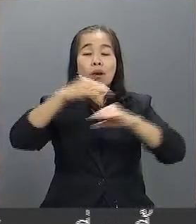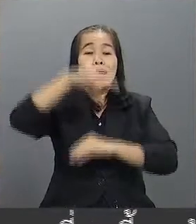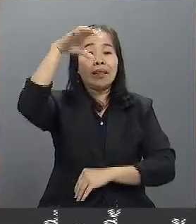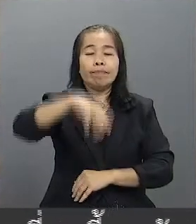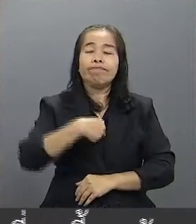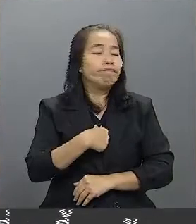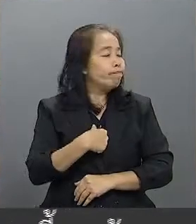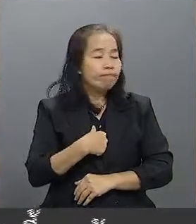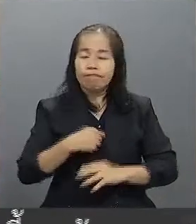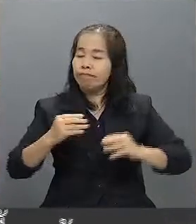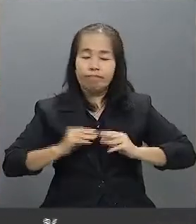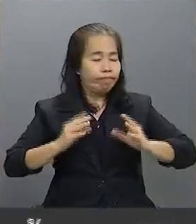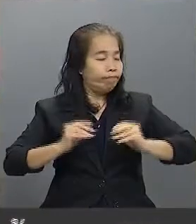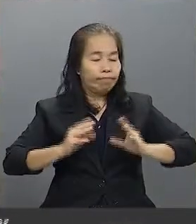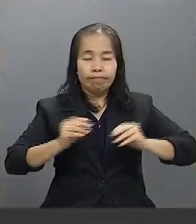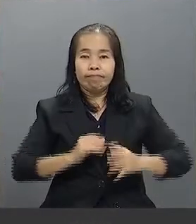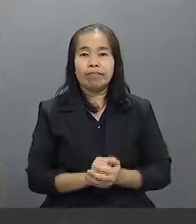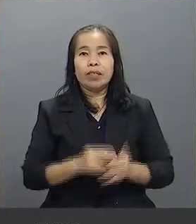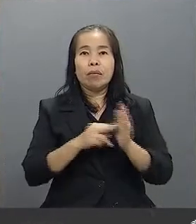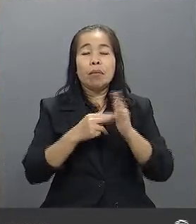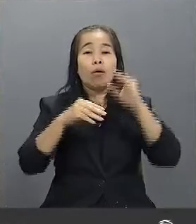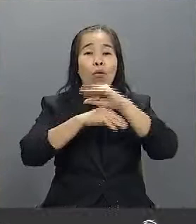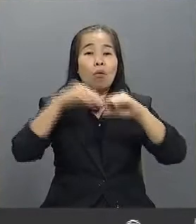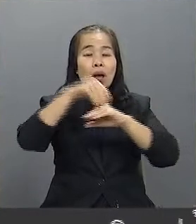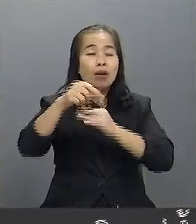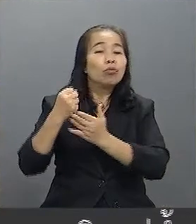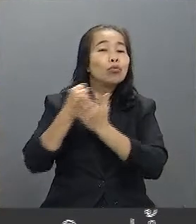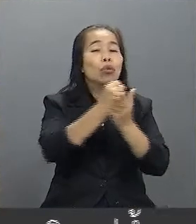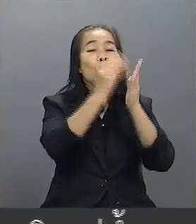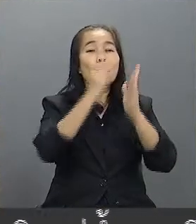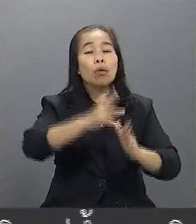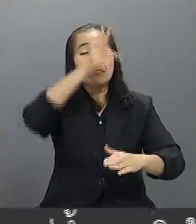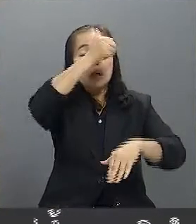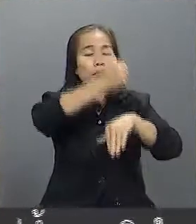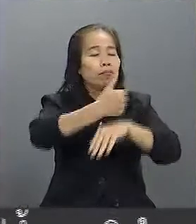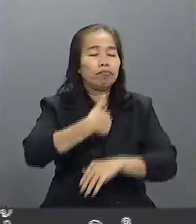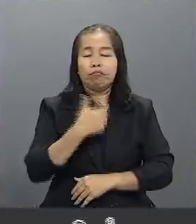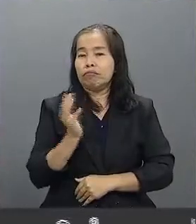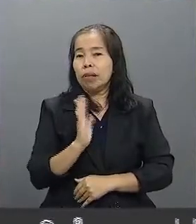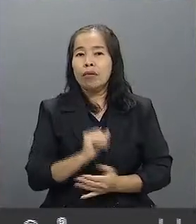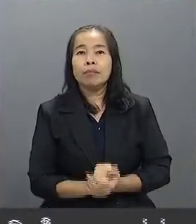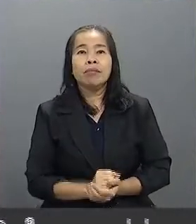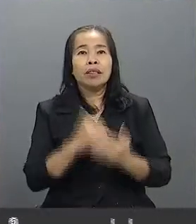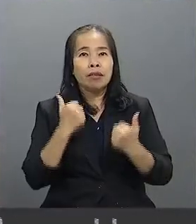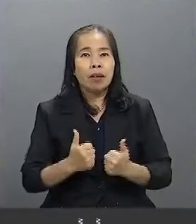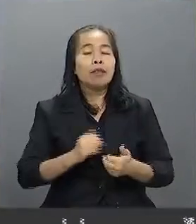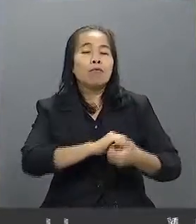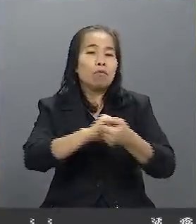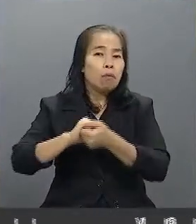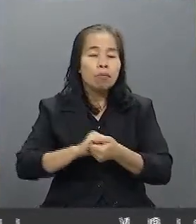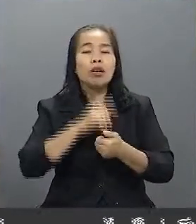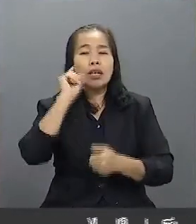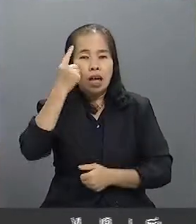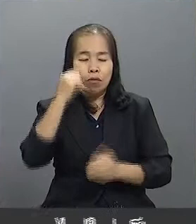ให้ถึงที่สุดเพราะเห็นว่าเป็นโครงการที่เพื่อประโยชน์ให้คนบางคนและบางกลุ่มเท่านั้นหลังจากนี้จะร่วมกันเดินทางเพื่อชุมนุมต่อที่ทำเนียบรัฐบาล